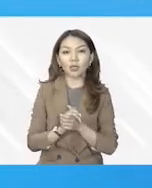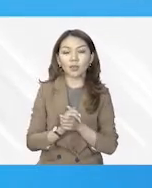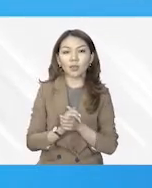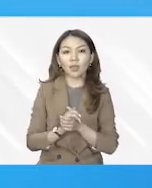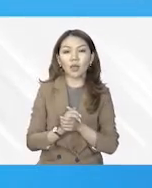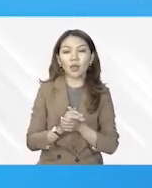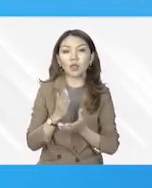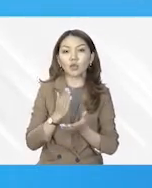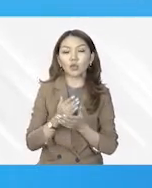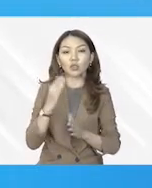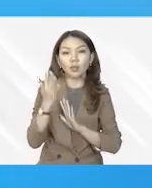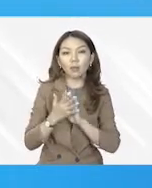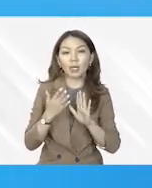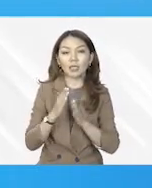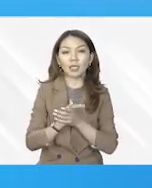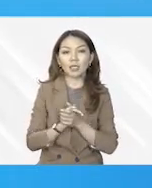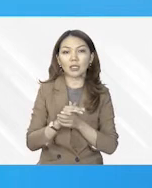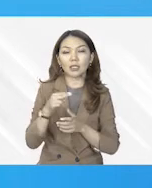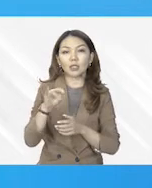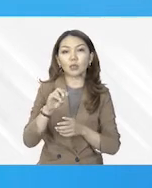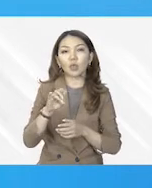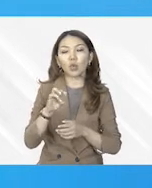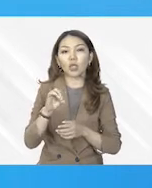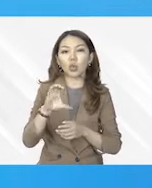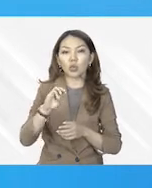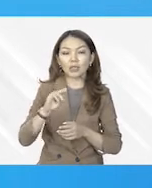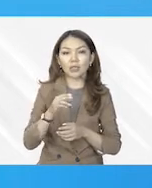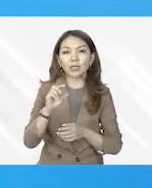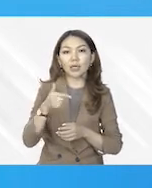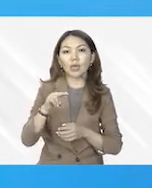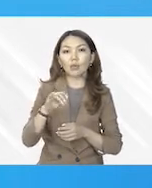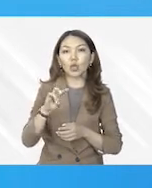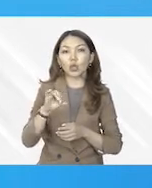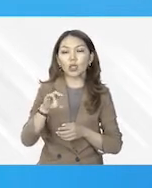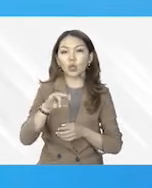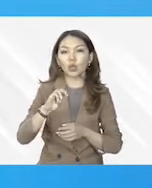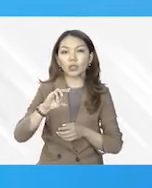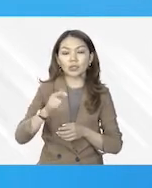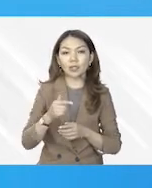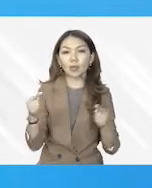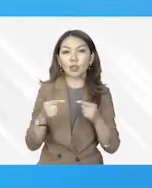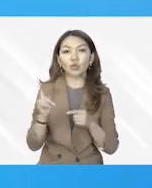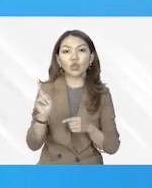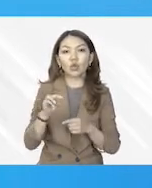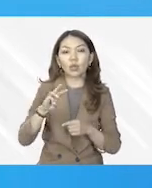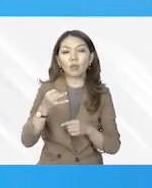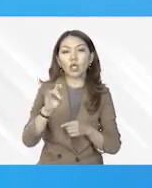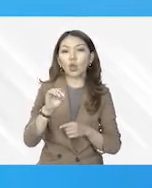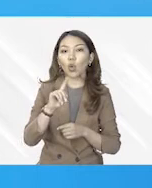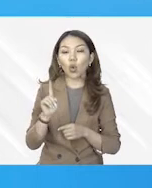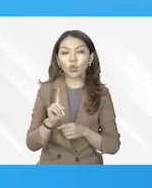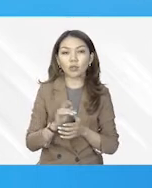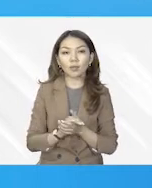сути понятий диплоидность и гаплоидность, определим, что же такое мейоз, каково